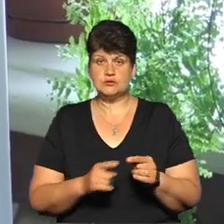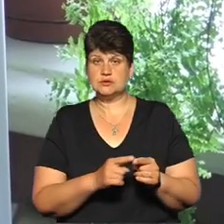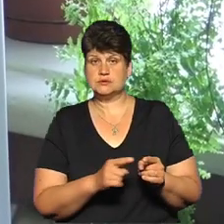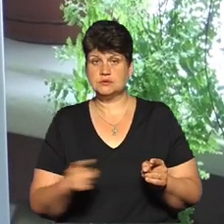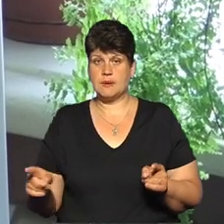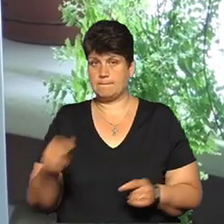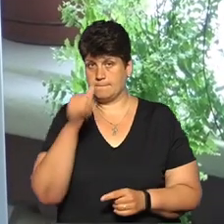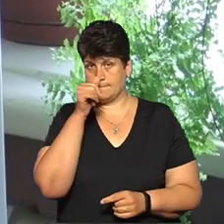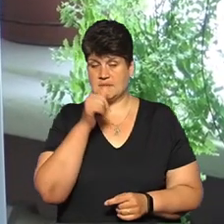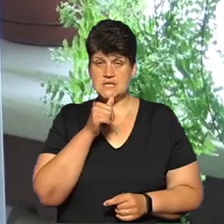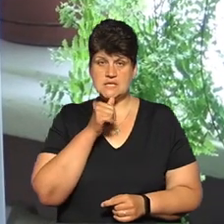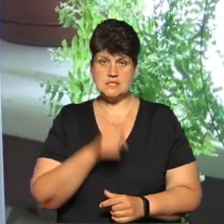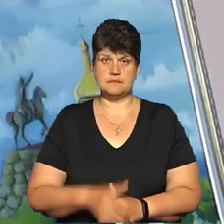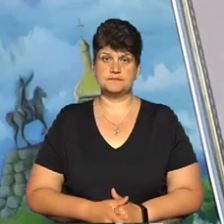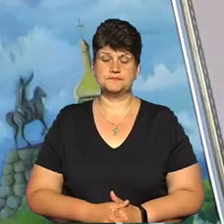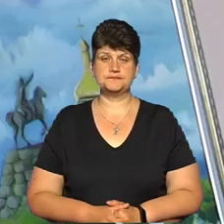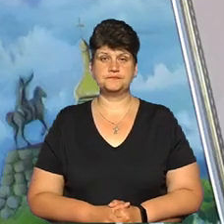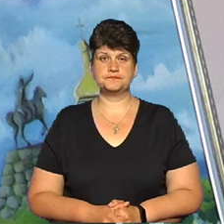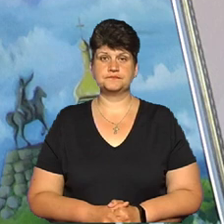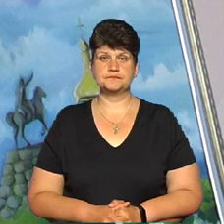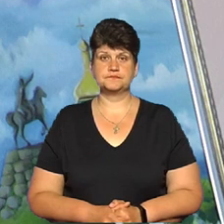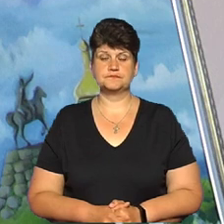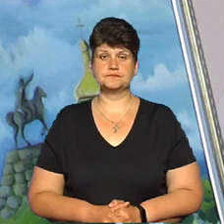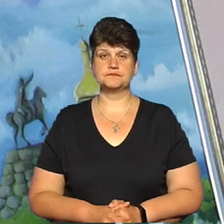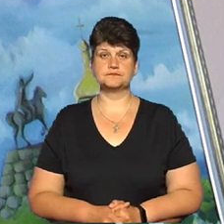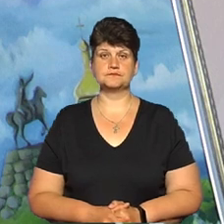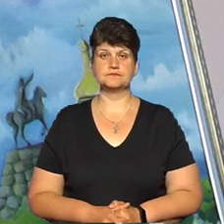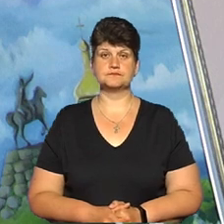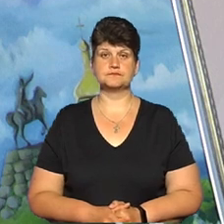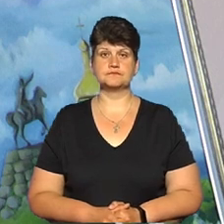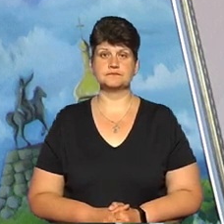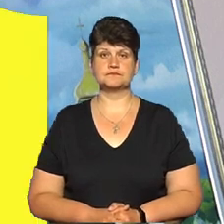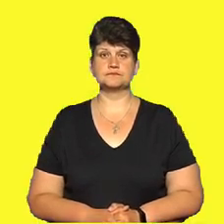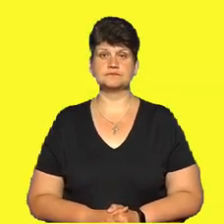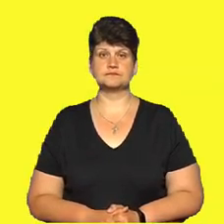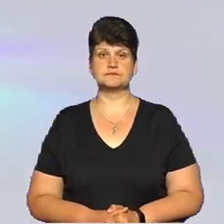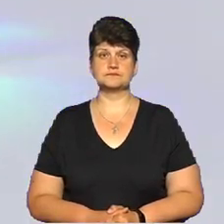Любов Гадомська, Андрій Рабада, Василь Панчук. Новини на Суспільному. Тернопіль.